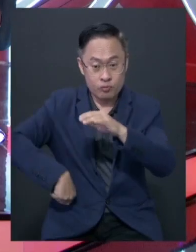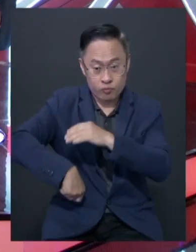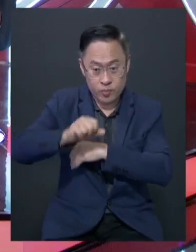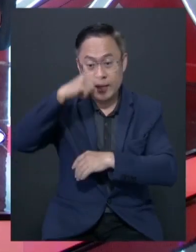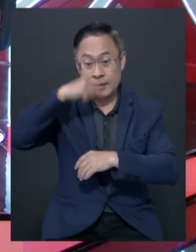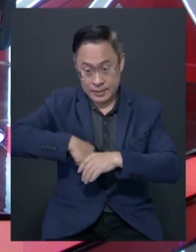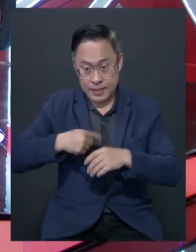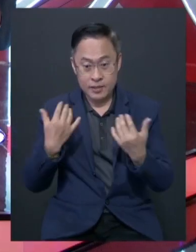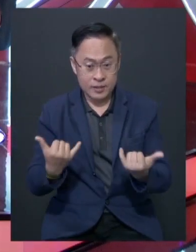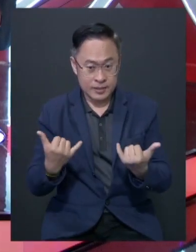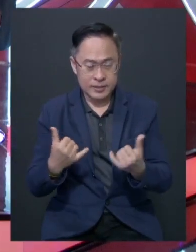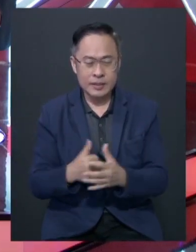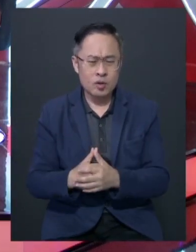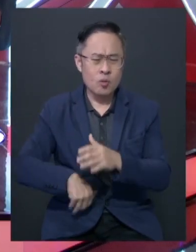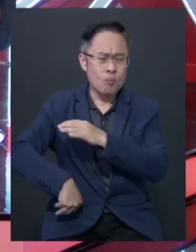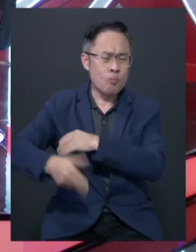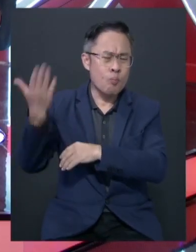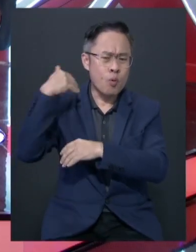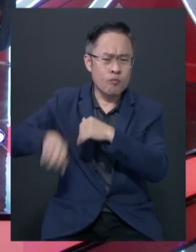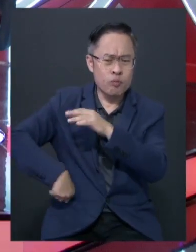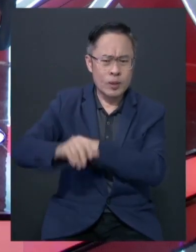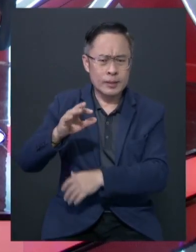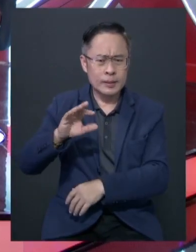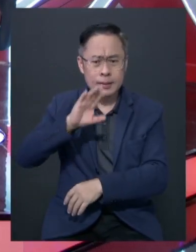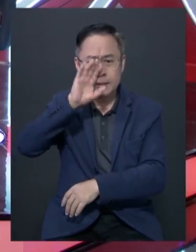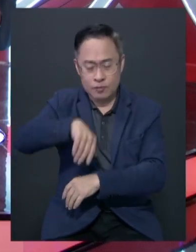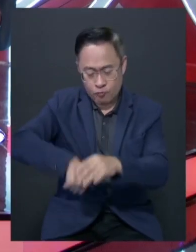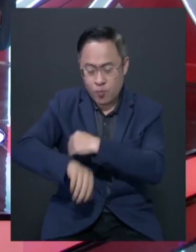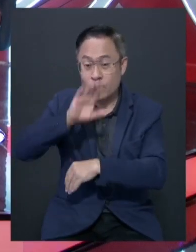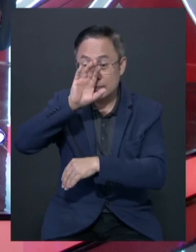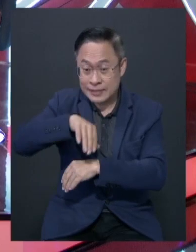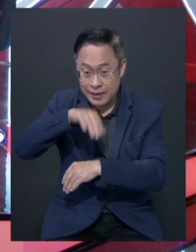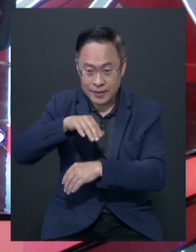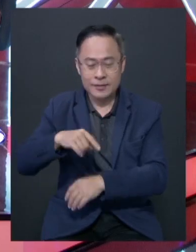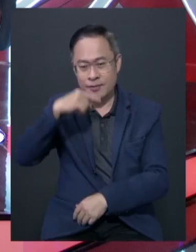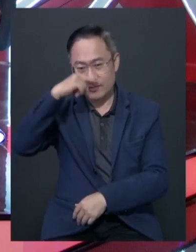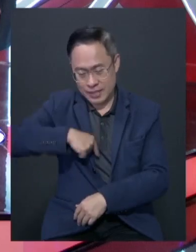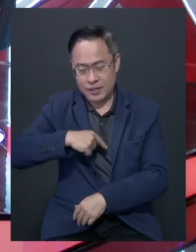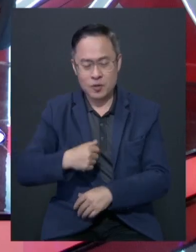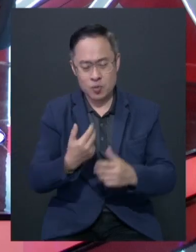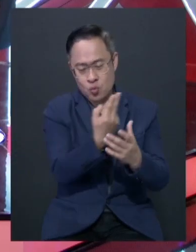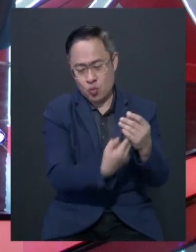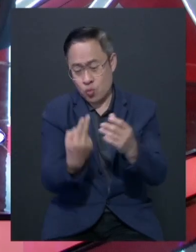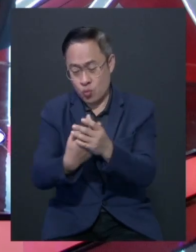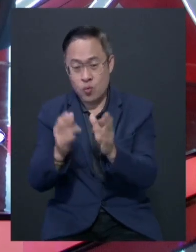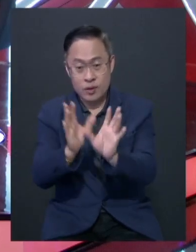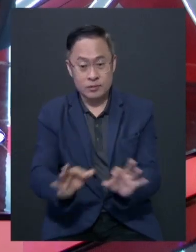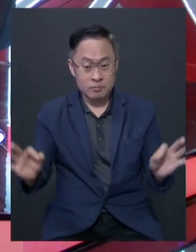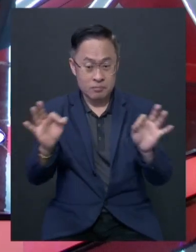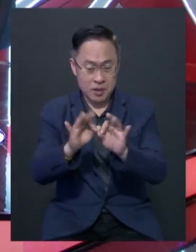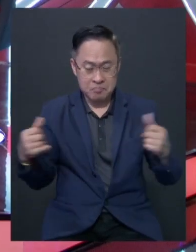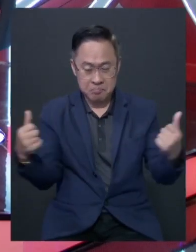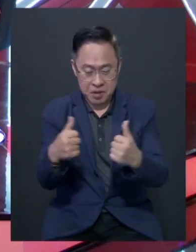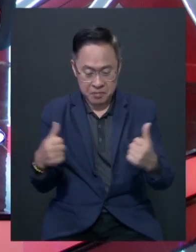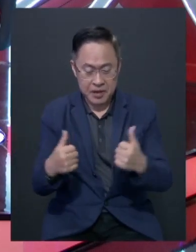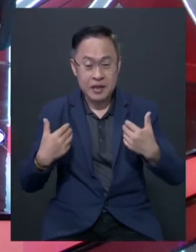คุณผู้ชมครับไปดูไฮไลท์ฟุตบอลช้าง FA ครับของบ้านเรากันหน่อยคุณผู้ชมเมื่อวานนี้มีหลายคู่ที่น่าสนใจมากๆนะครับบางคู่เป็นไปตามคาด